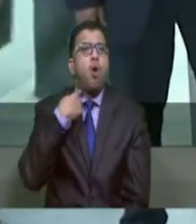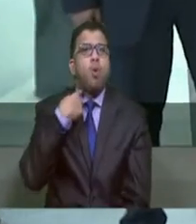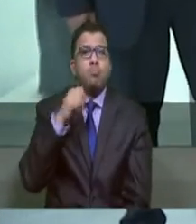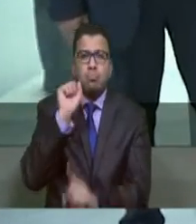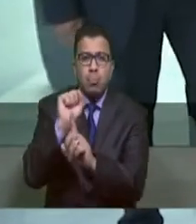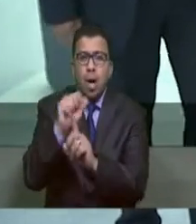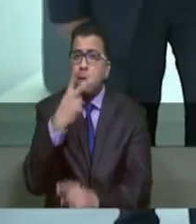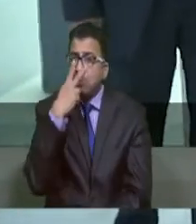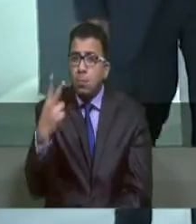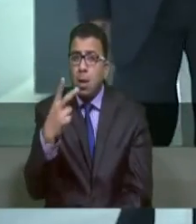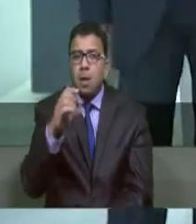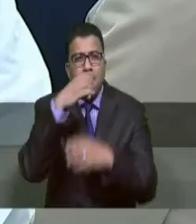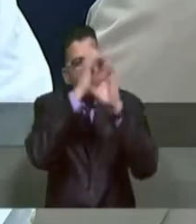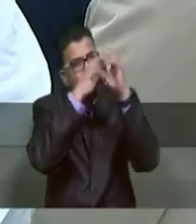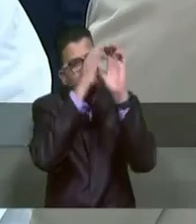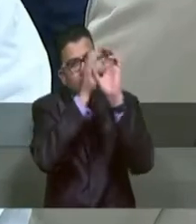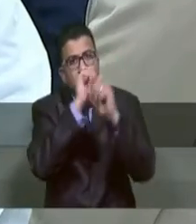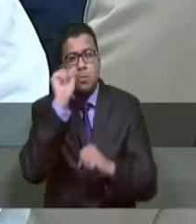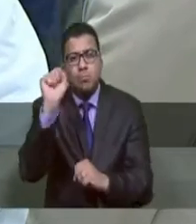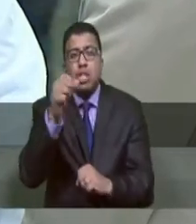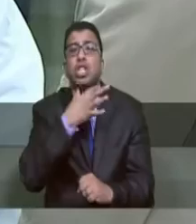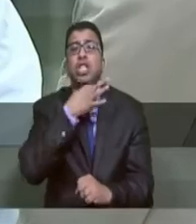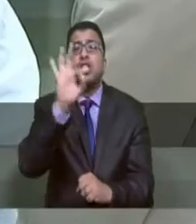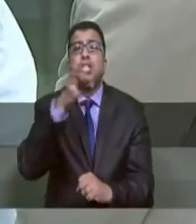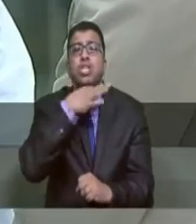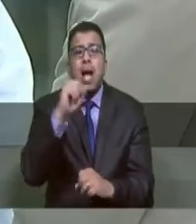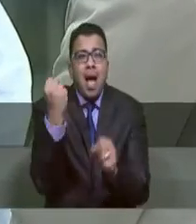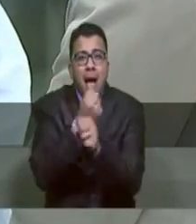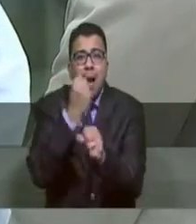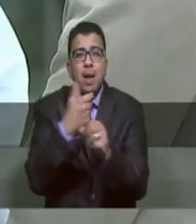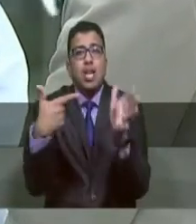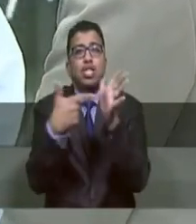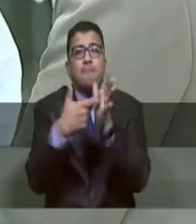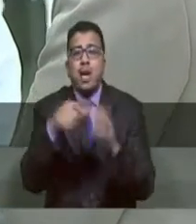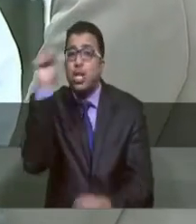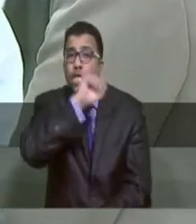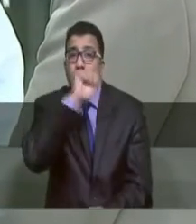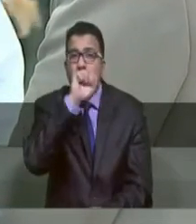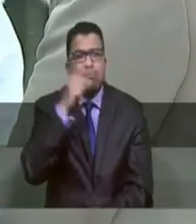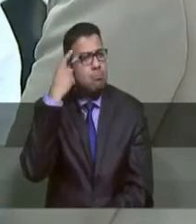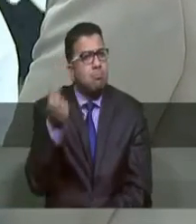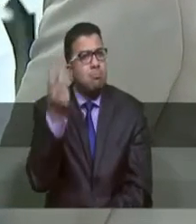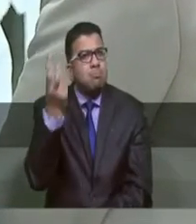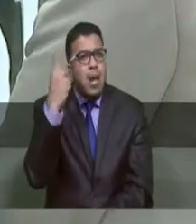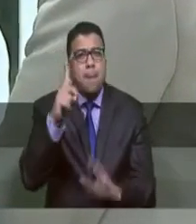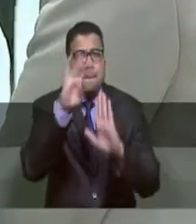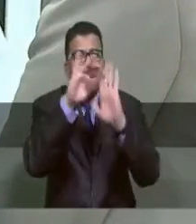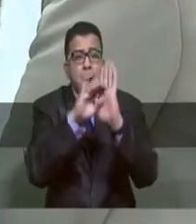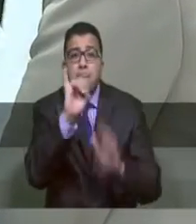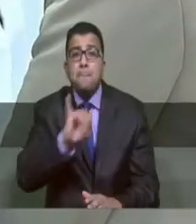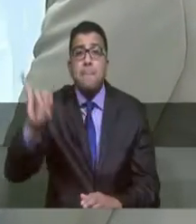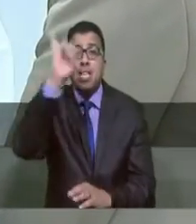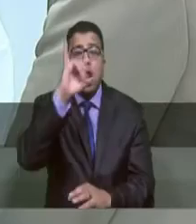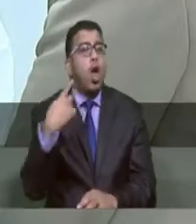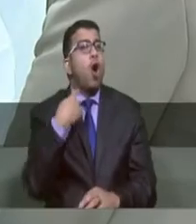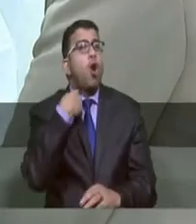مشيرا إلى البرامج الفلكية والفضائية الجديدة التي ستعمل جامعة الشارقة على طرحها كبرنامج الماجستير في علوم